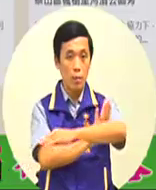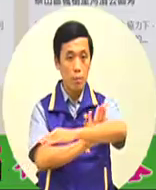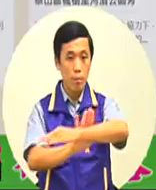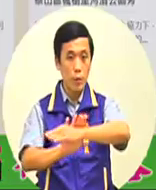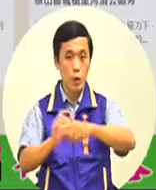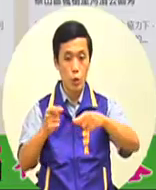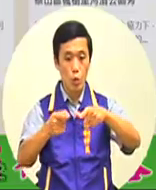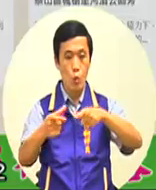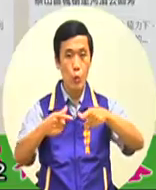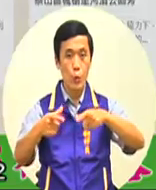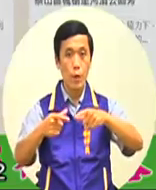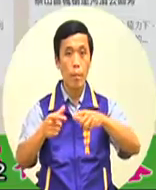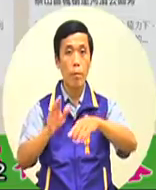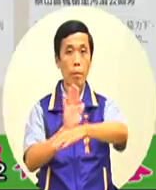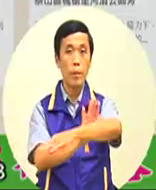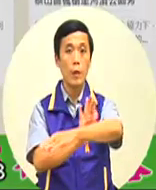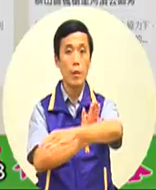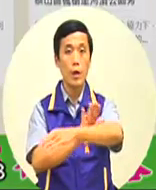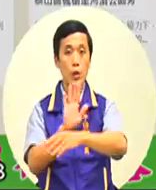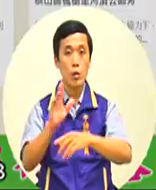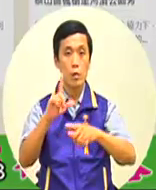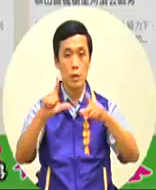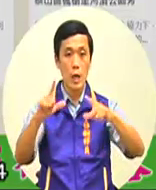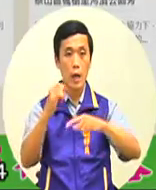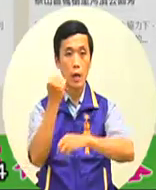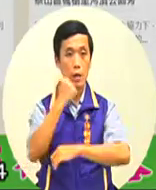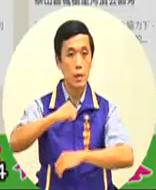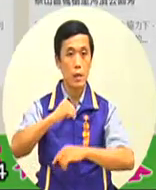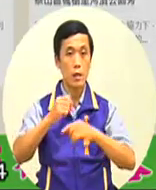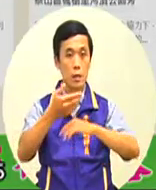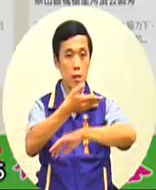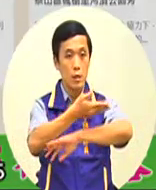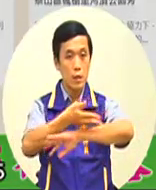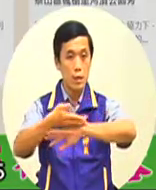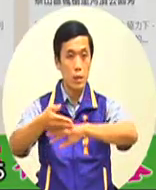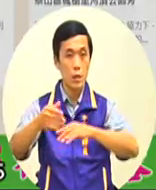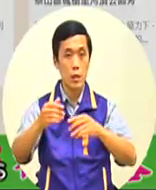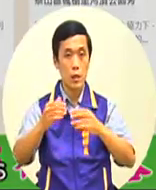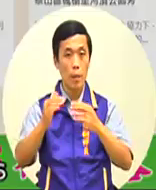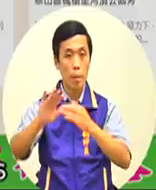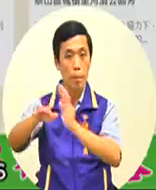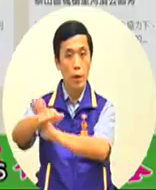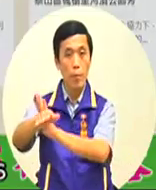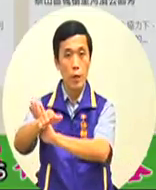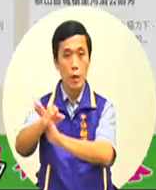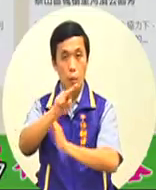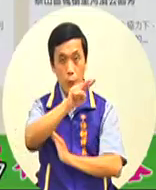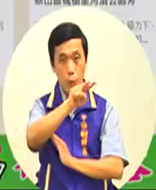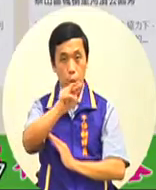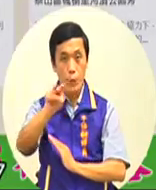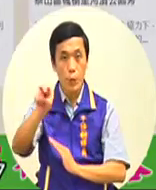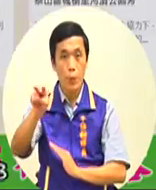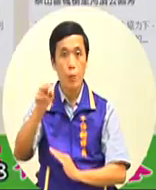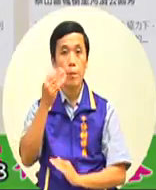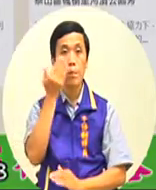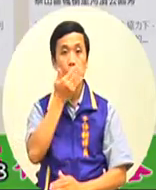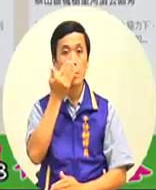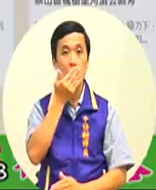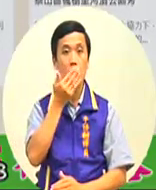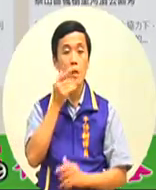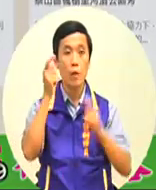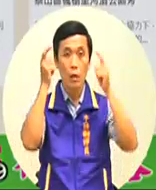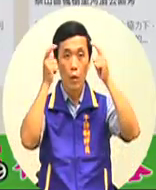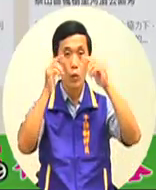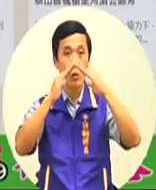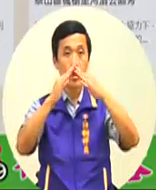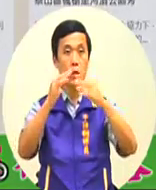园旁还有大坑的大坑溪旁，这个种的就很漂亮。那我们高雄市也因为县市